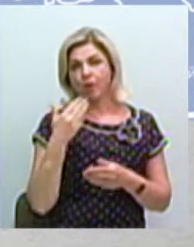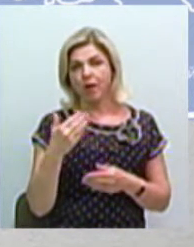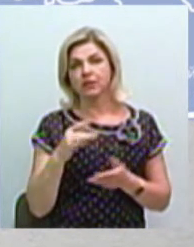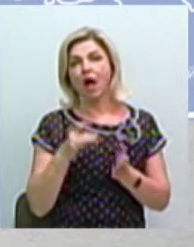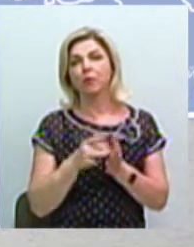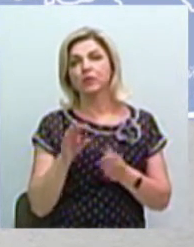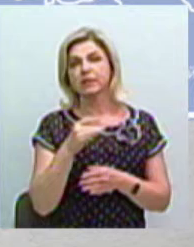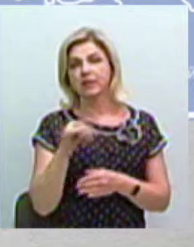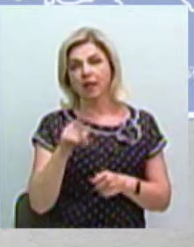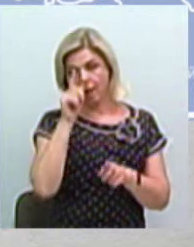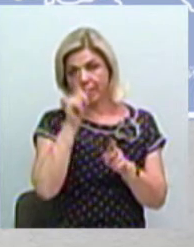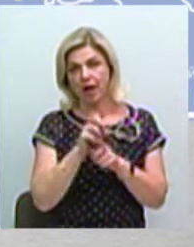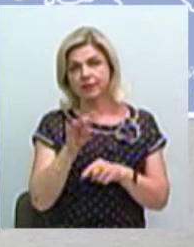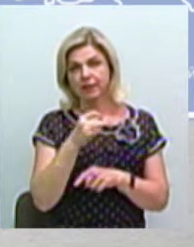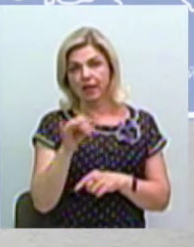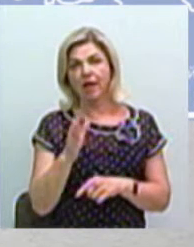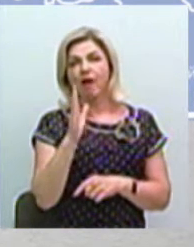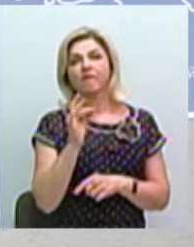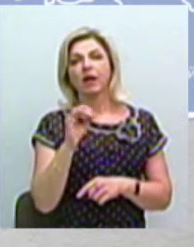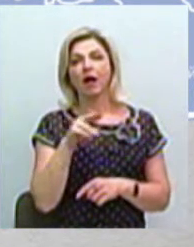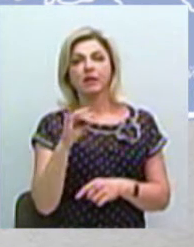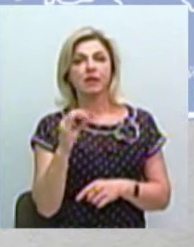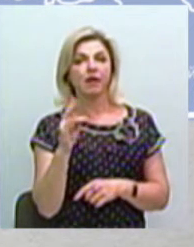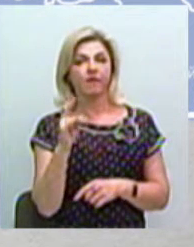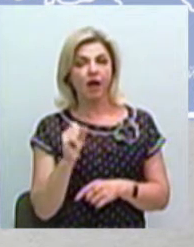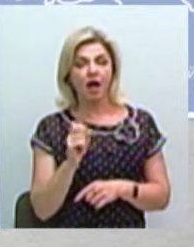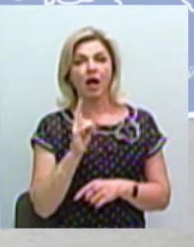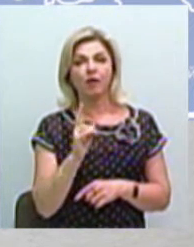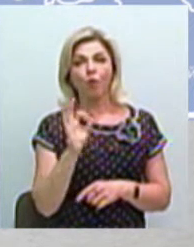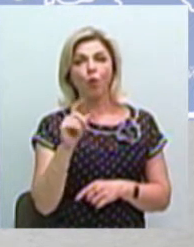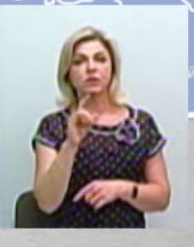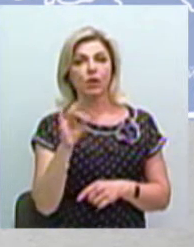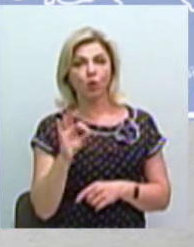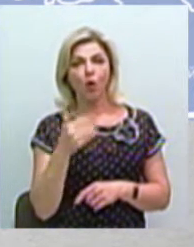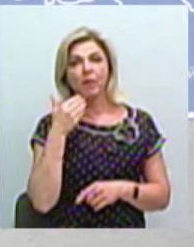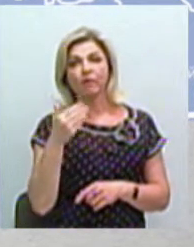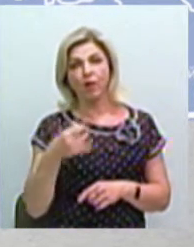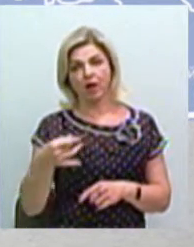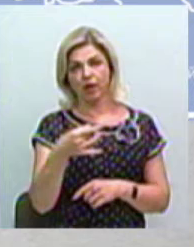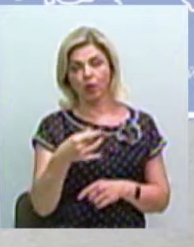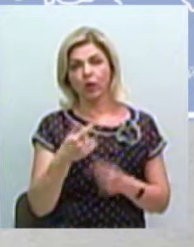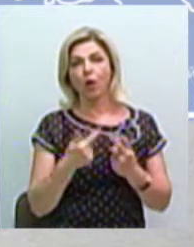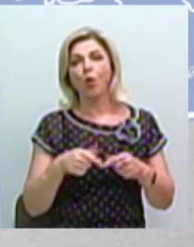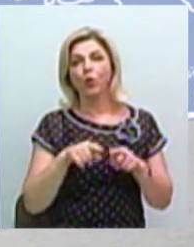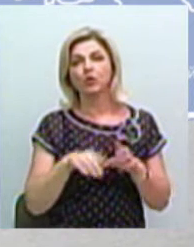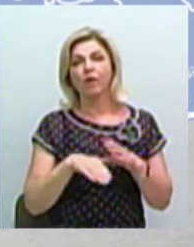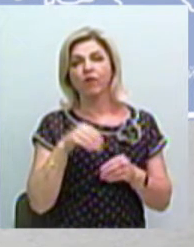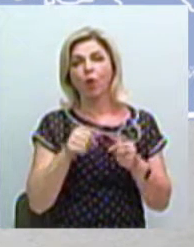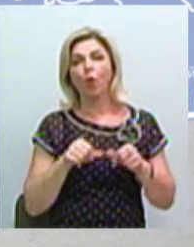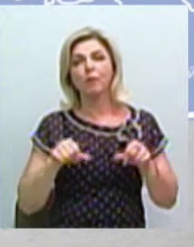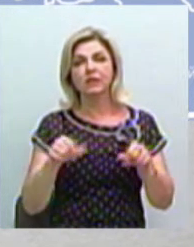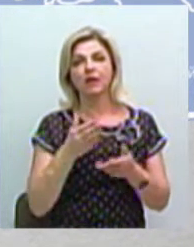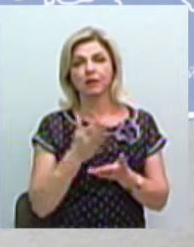Арбузинський, Братський, Врадіївський, Кривоозерський, Первомайський райони. Окружна виборча комісія розташована